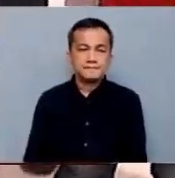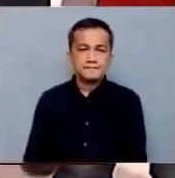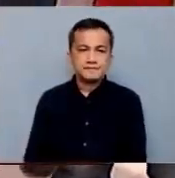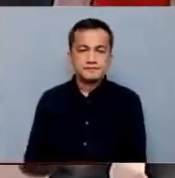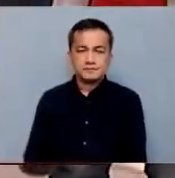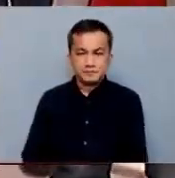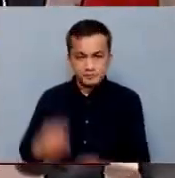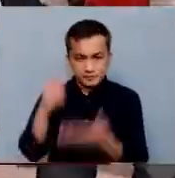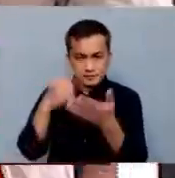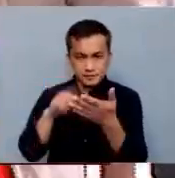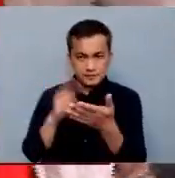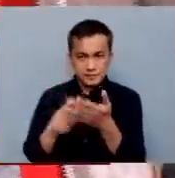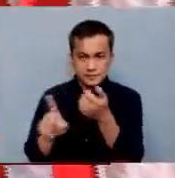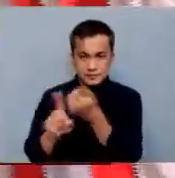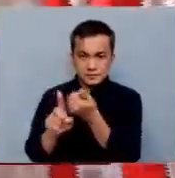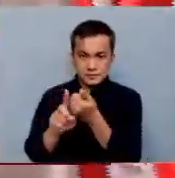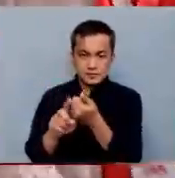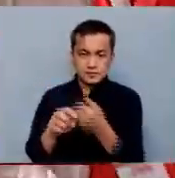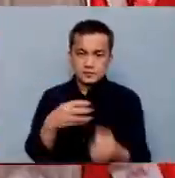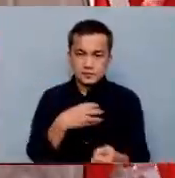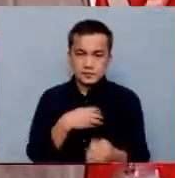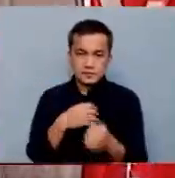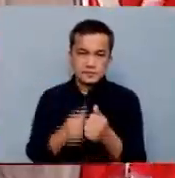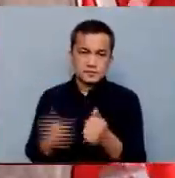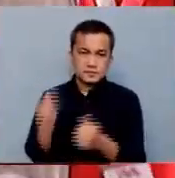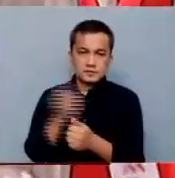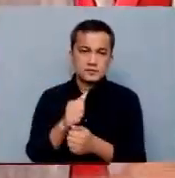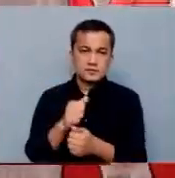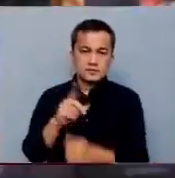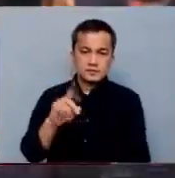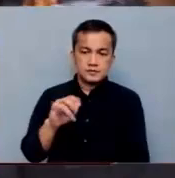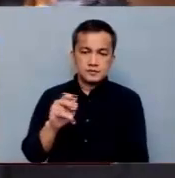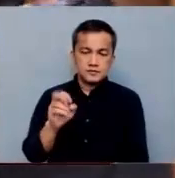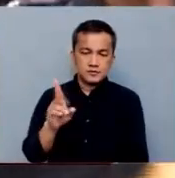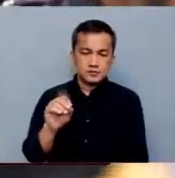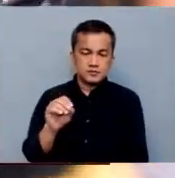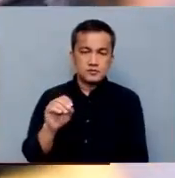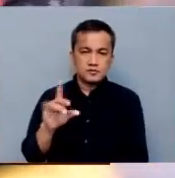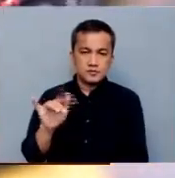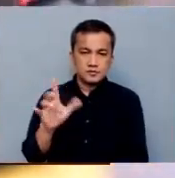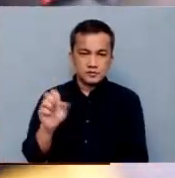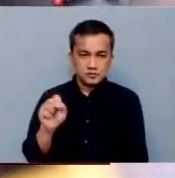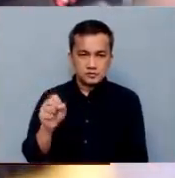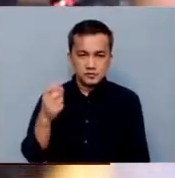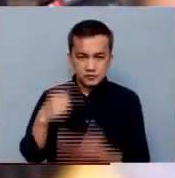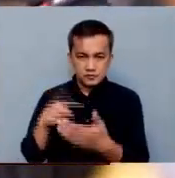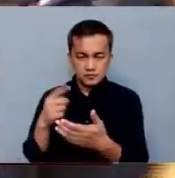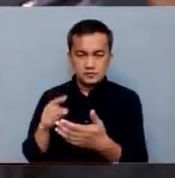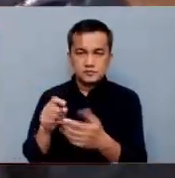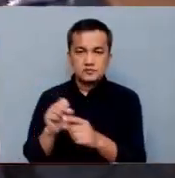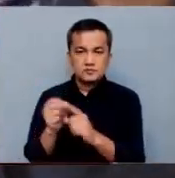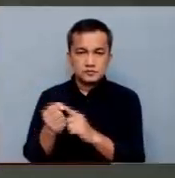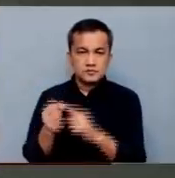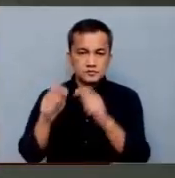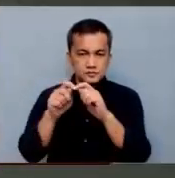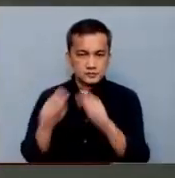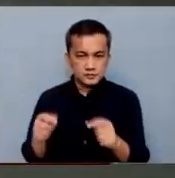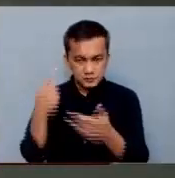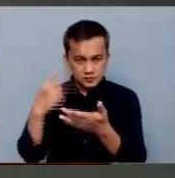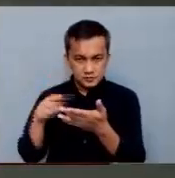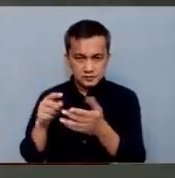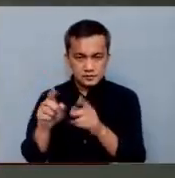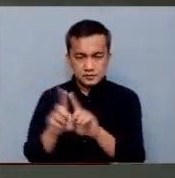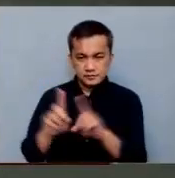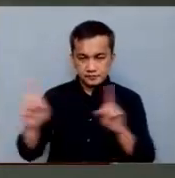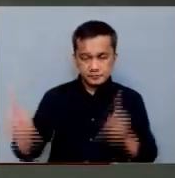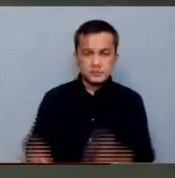Ininspeksyon din mismo ni PNP Chief Leonardo Carlos ang sitwasyon sa terminal para tingnan kung nasusunod ang safety protocols. Kumpara daw